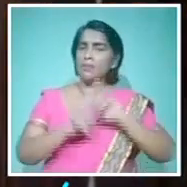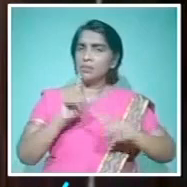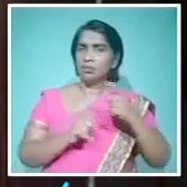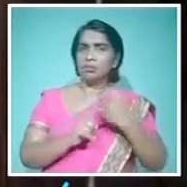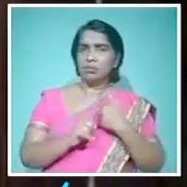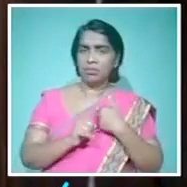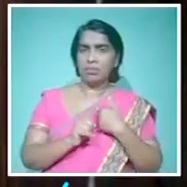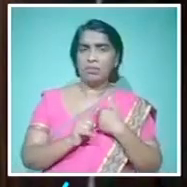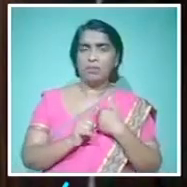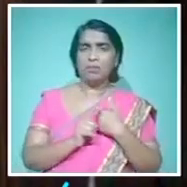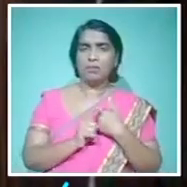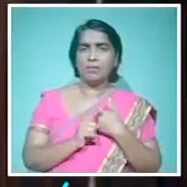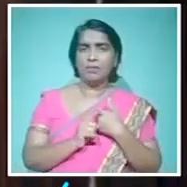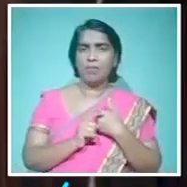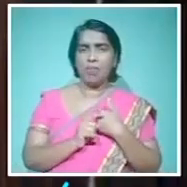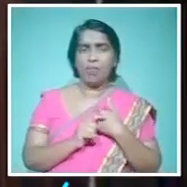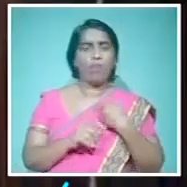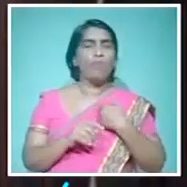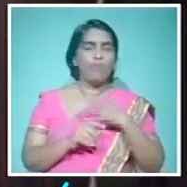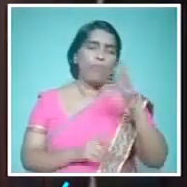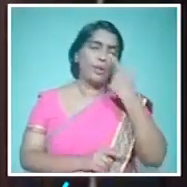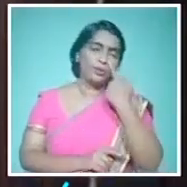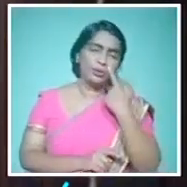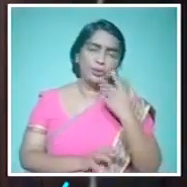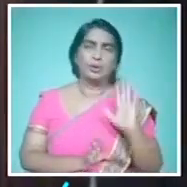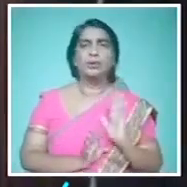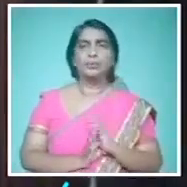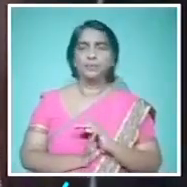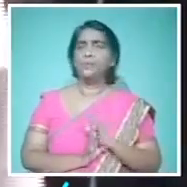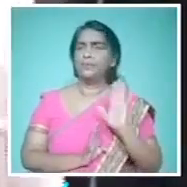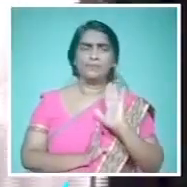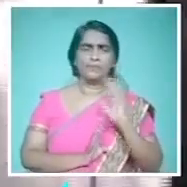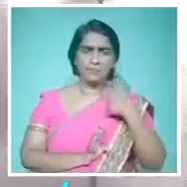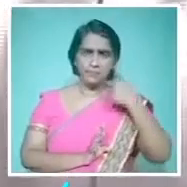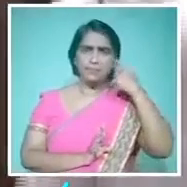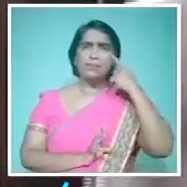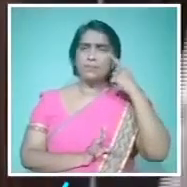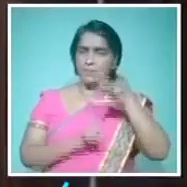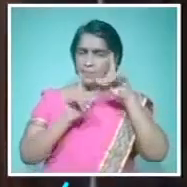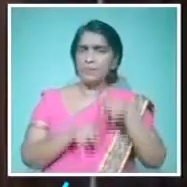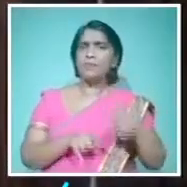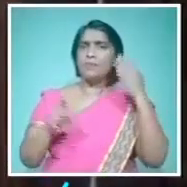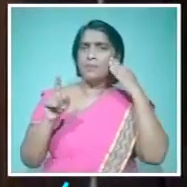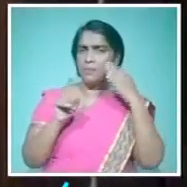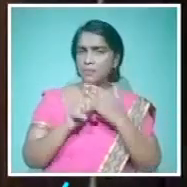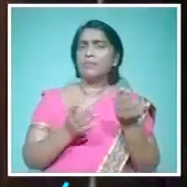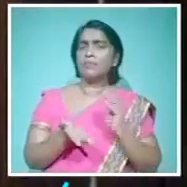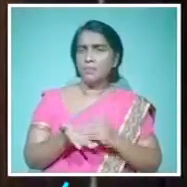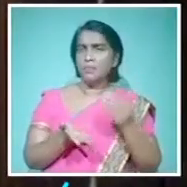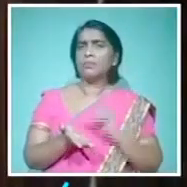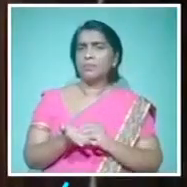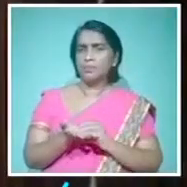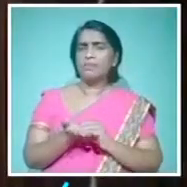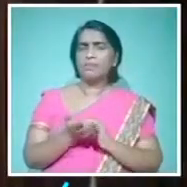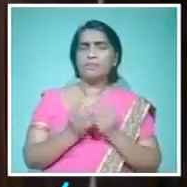अपे अभी मेकट खनगाटूनवा नमूद मंगिता ये मे सिद्धि दिगिन दिगट मंगिता